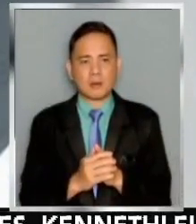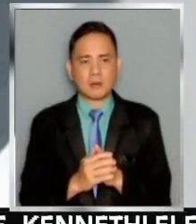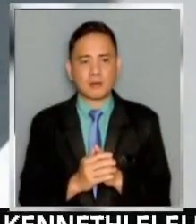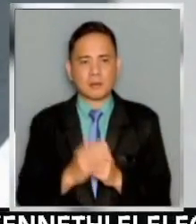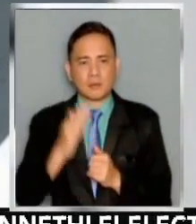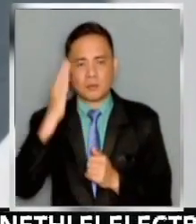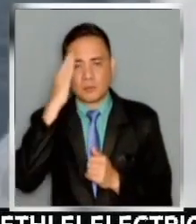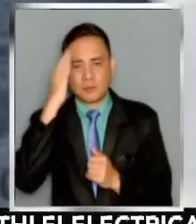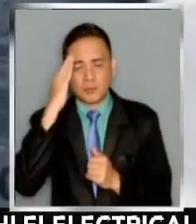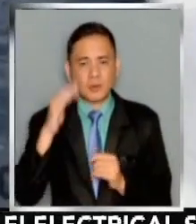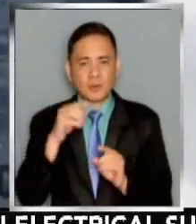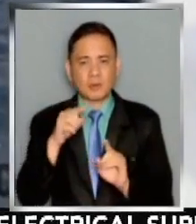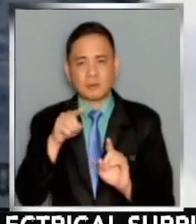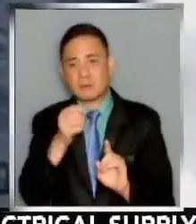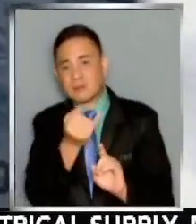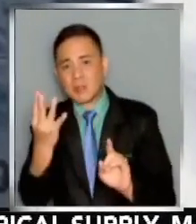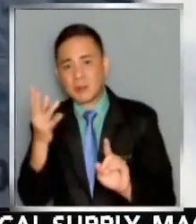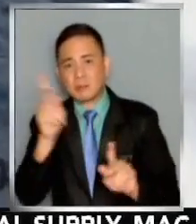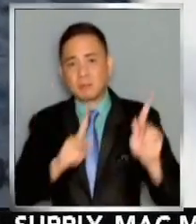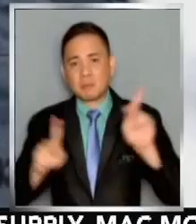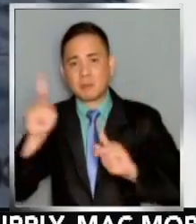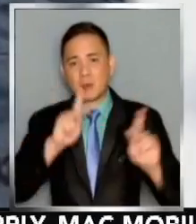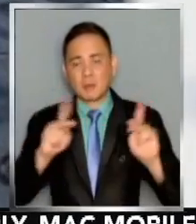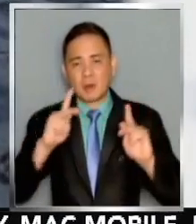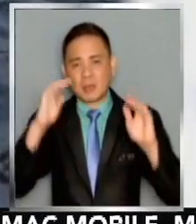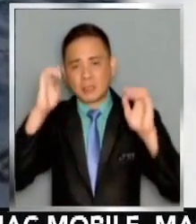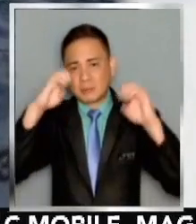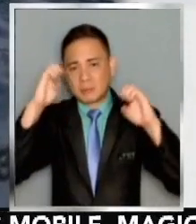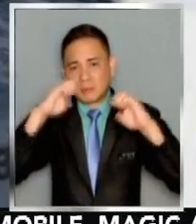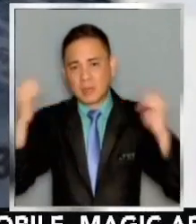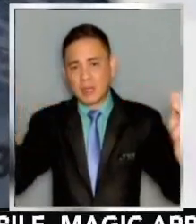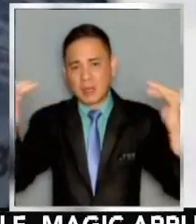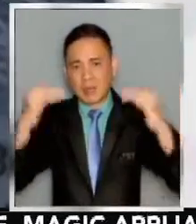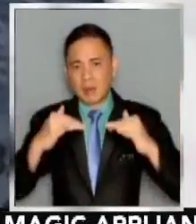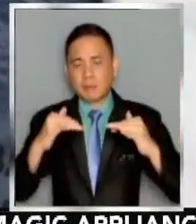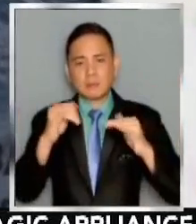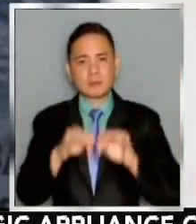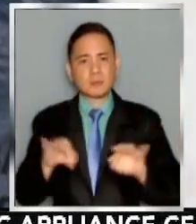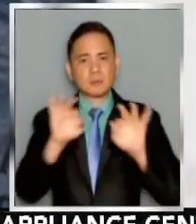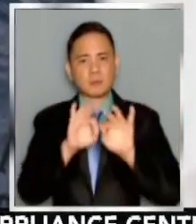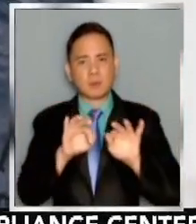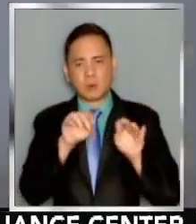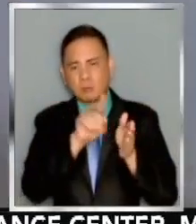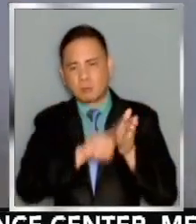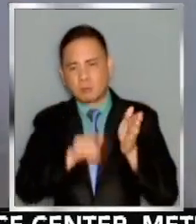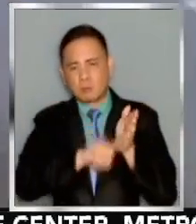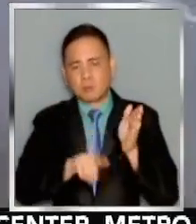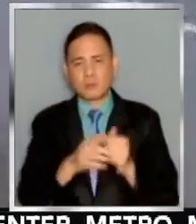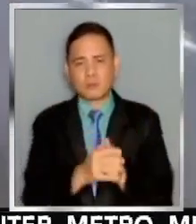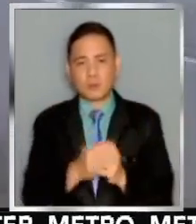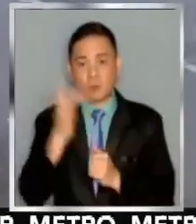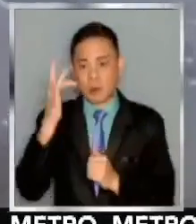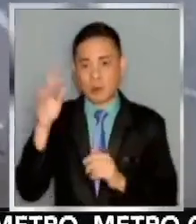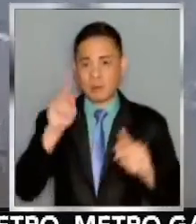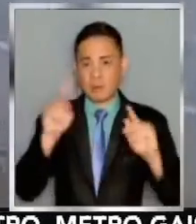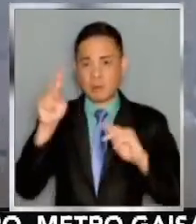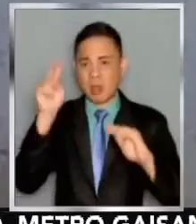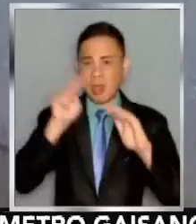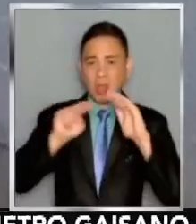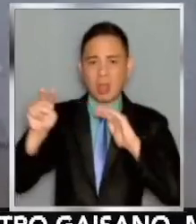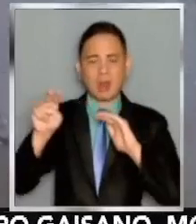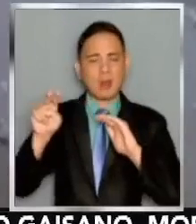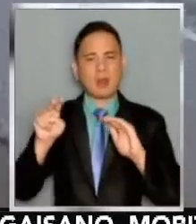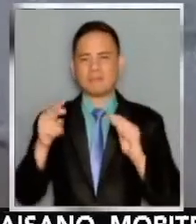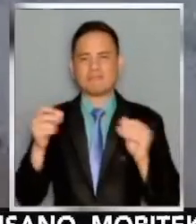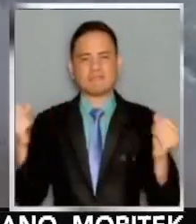nating dadating kasi Pag pinakita mo yung possible natatakot Ang Calapan city magdaragdag